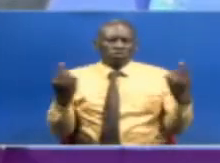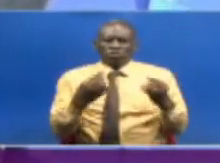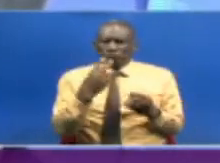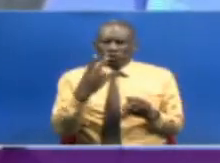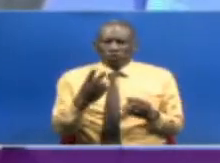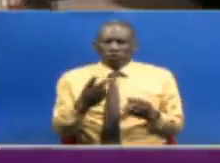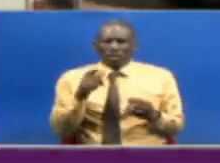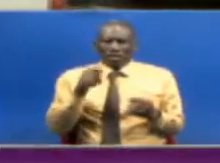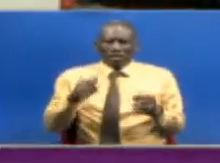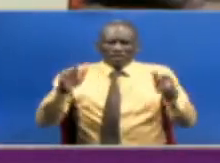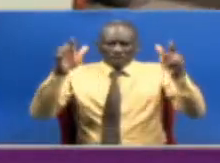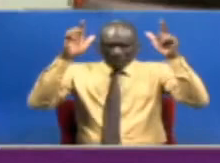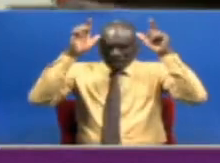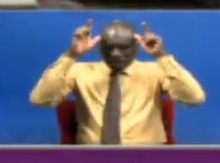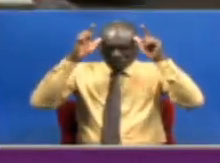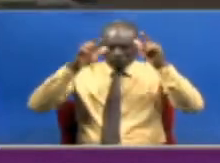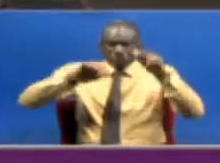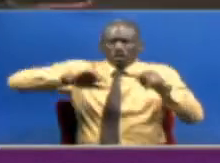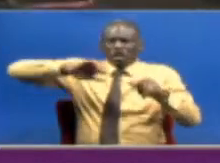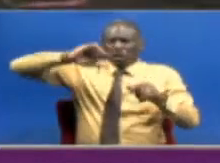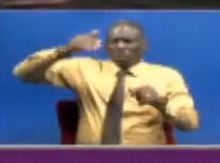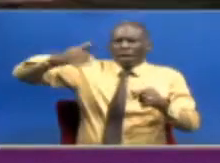ng'ombe yao kwa milima.